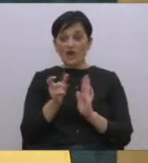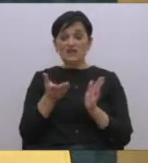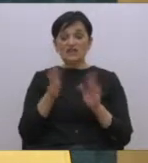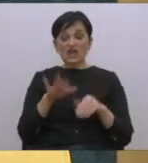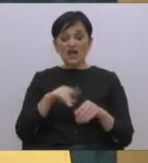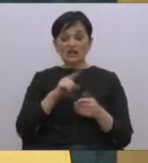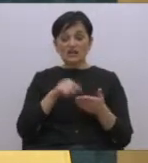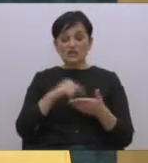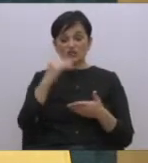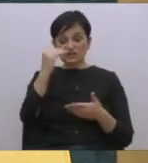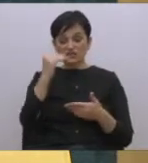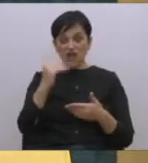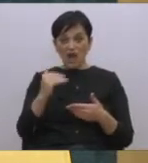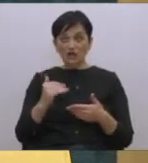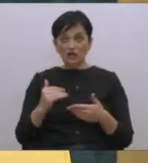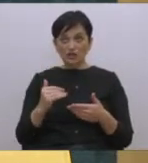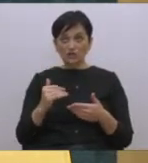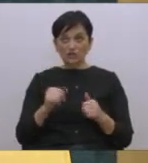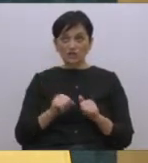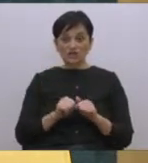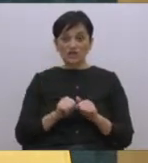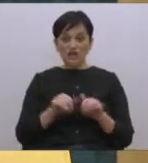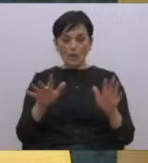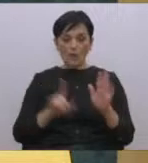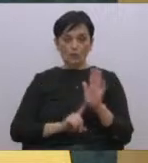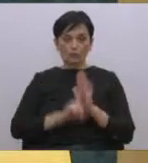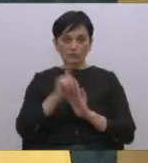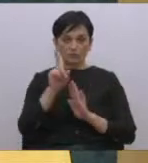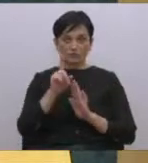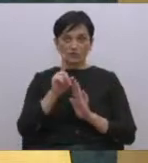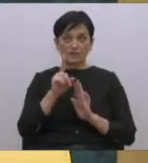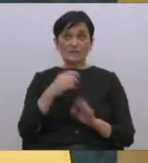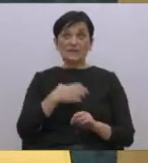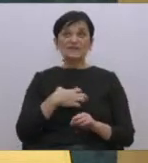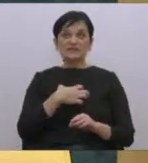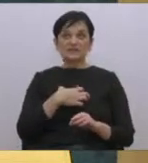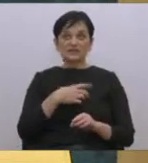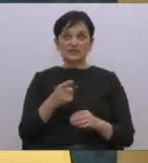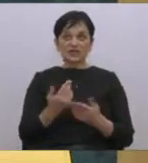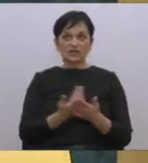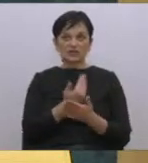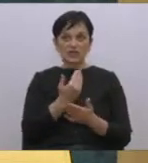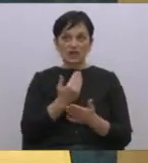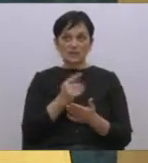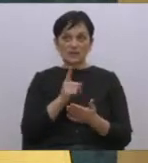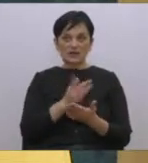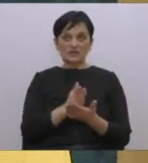hei practiculat, da amokmedeba ne bistanave, amokmedeba. Ძირითადად ეს იყოს სიახლეები რაც არის.